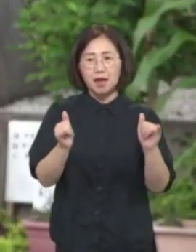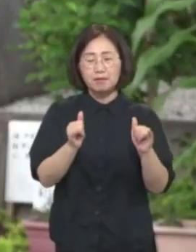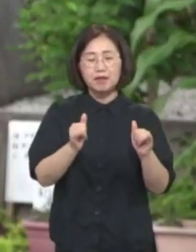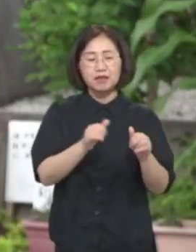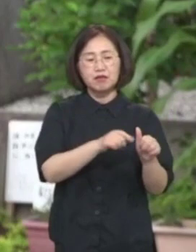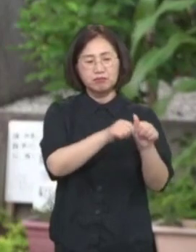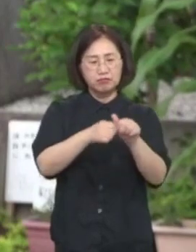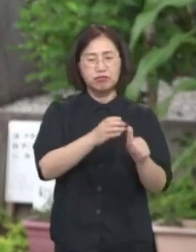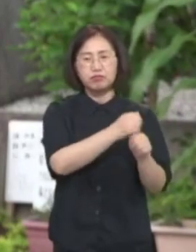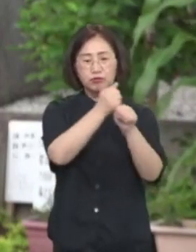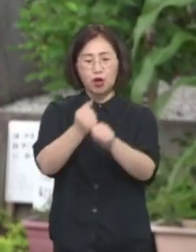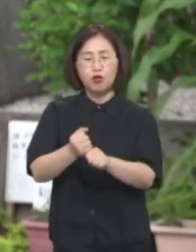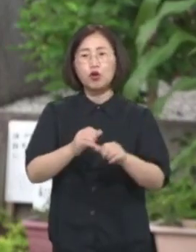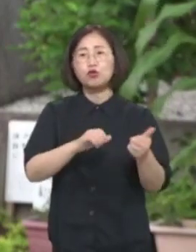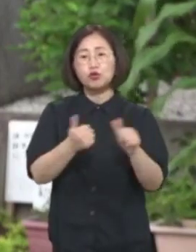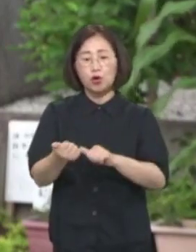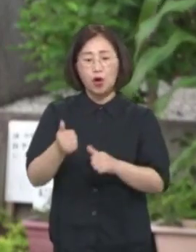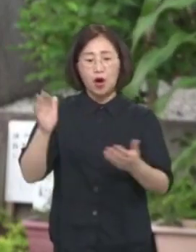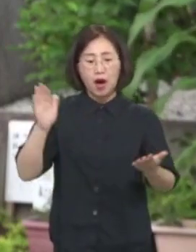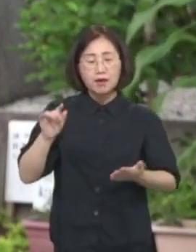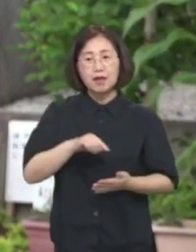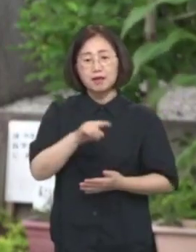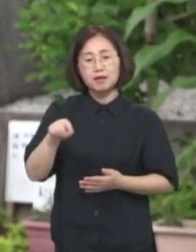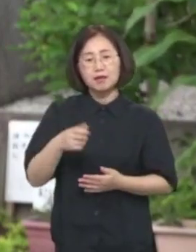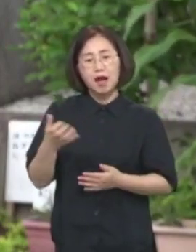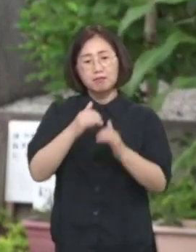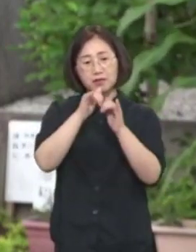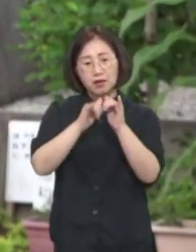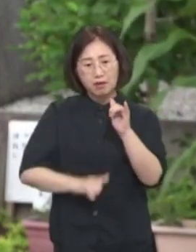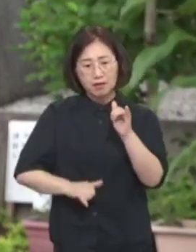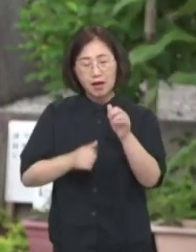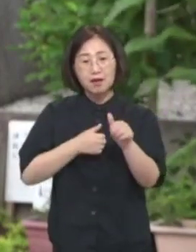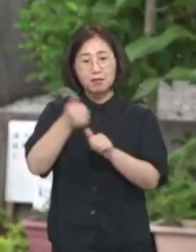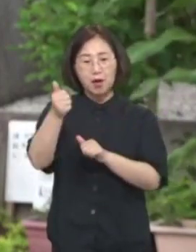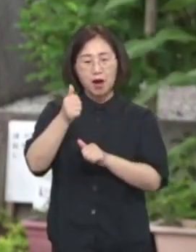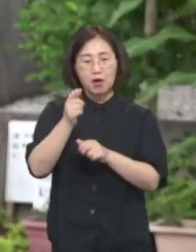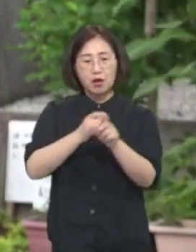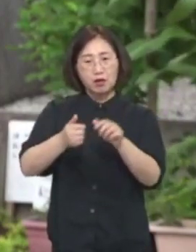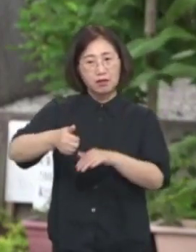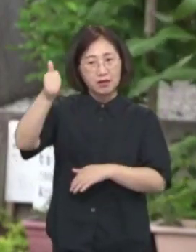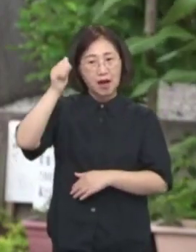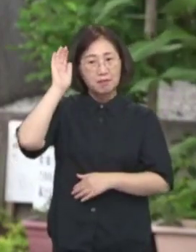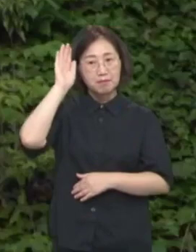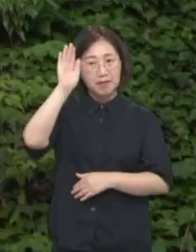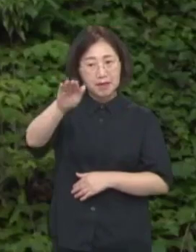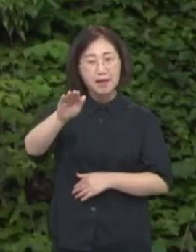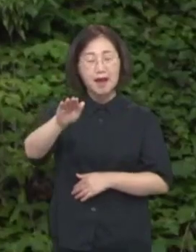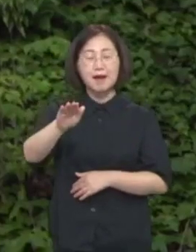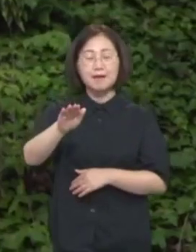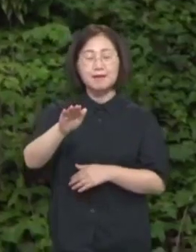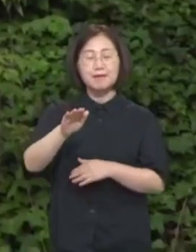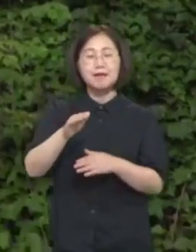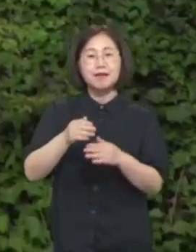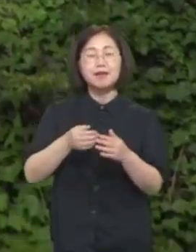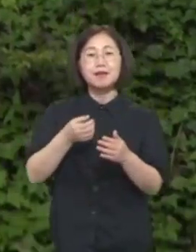끌려와 죽음을 당했습니다. 학생들은 이 같은 아픈 역사를 극복하고 더 나은 미래로 나갈 것을